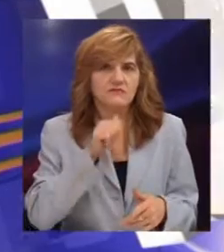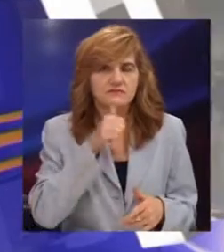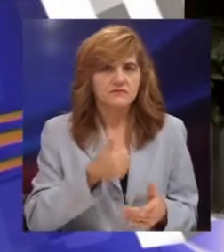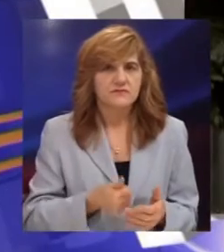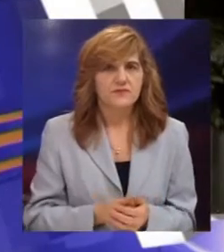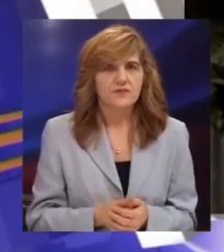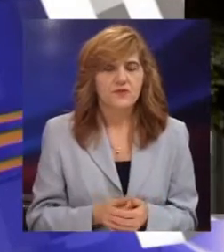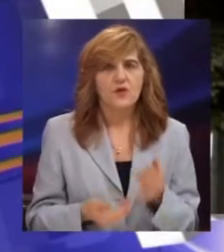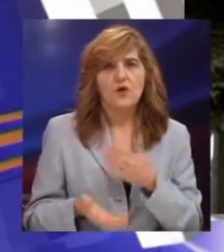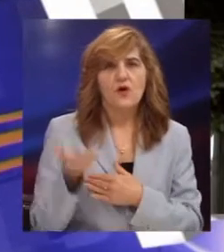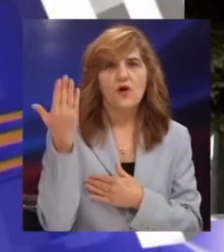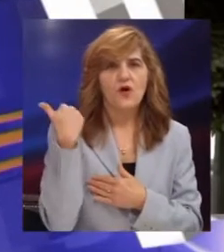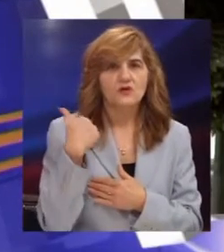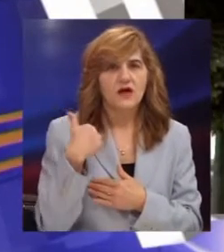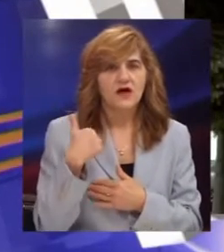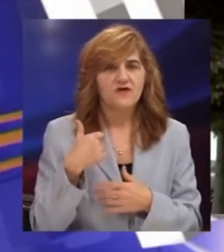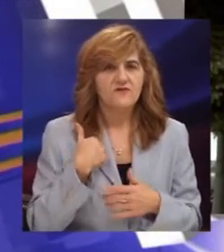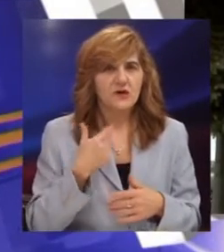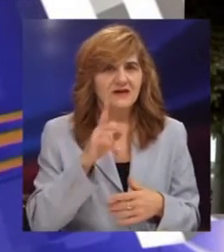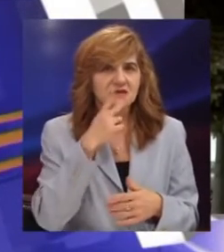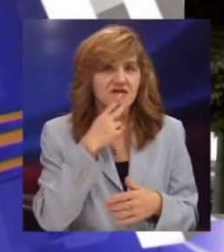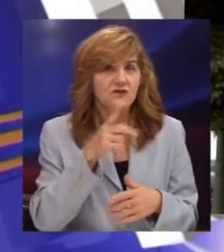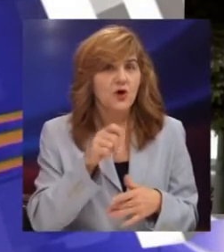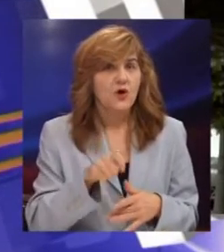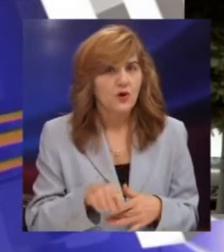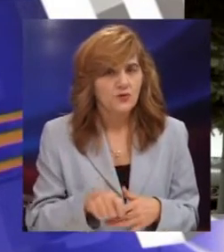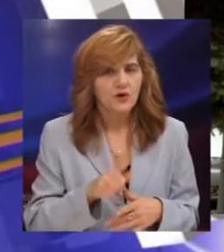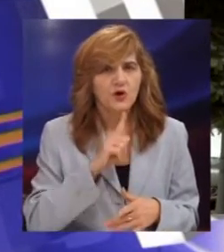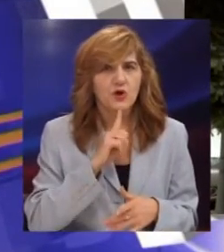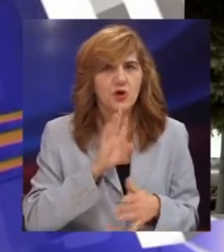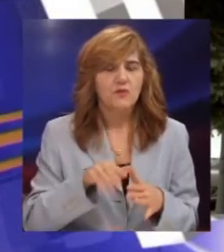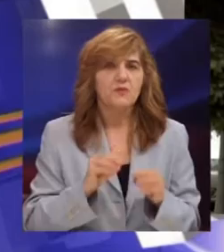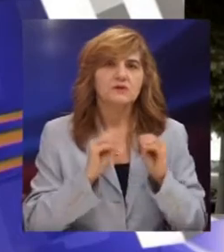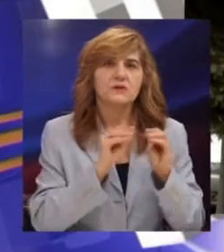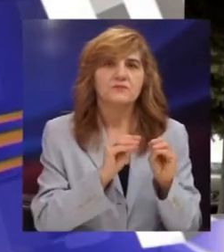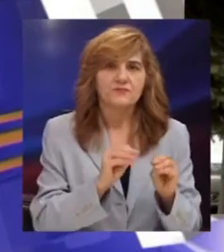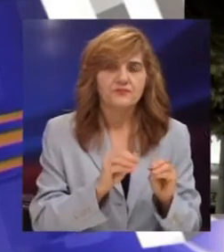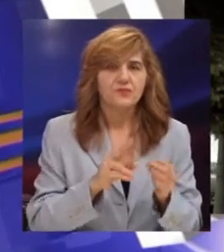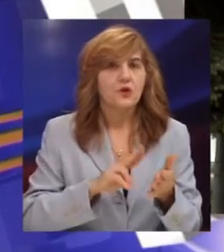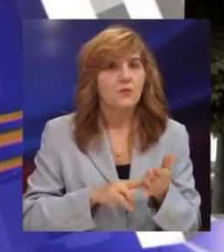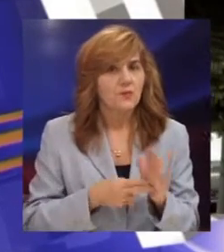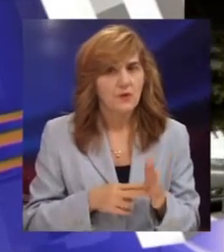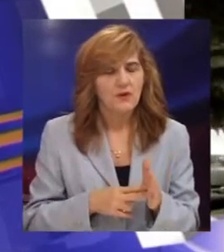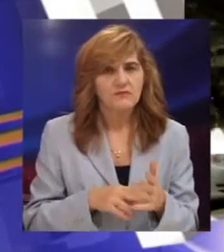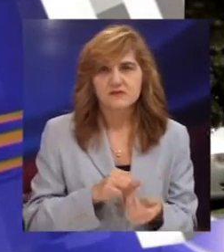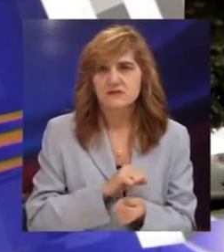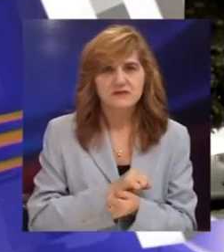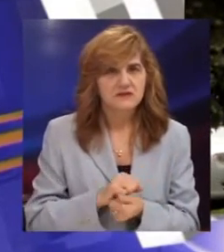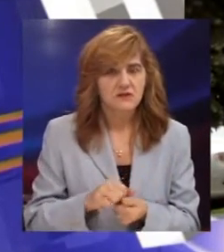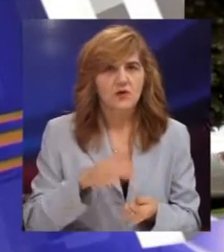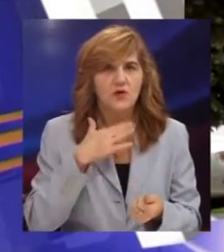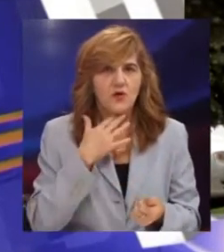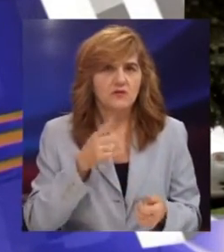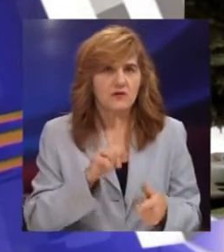više. Odavno već nisam vidio odbornika kome se građanin može obratiti sa svojim problemima i sve dok